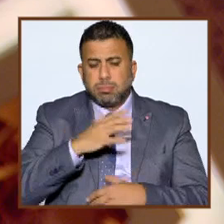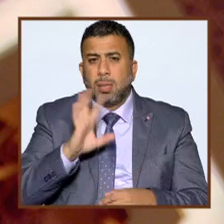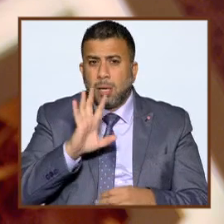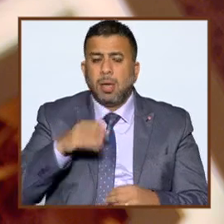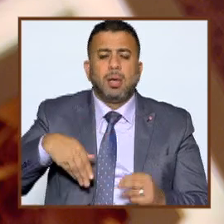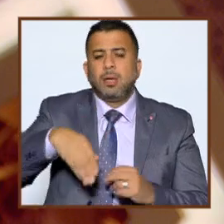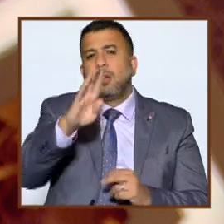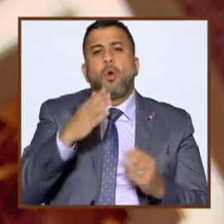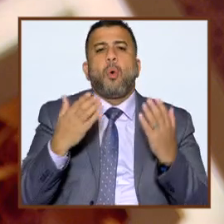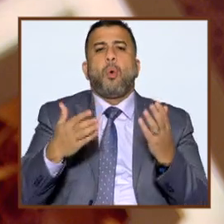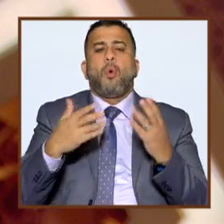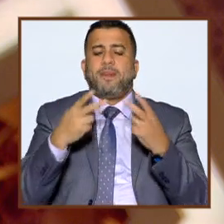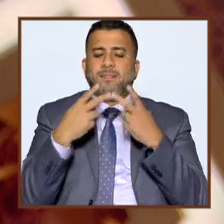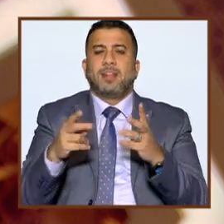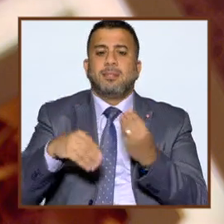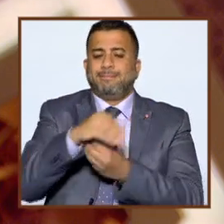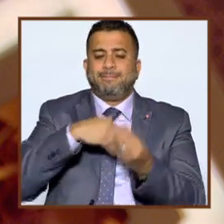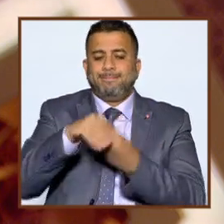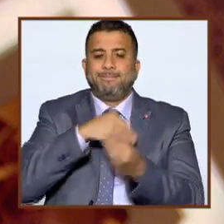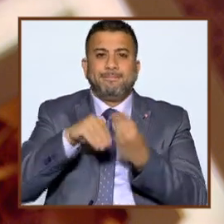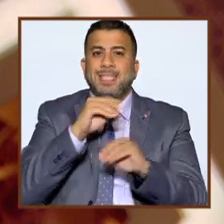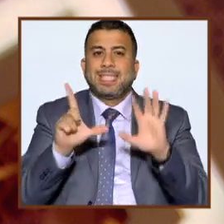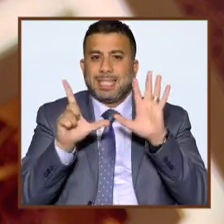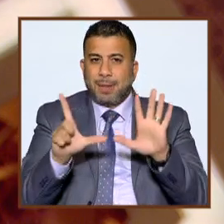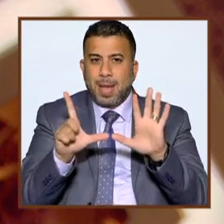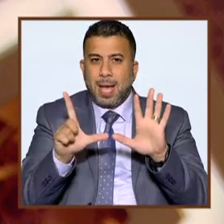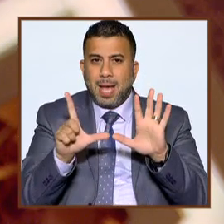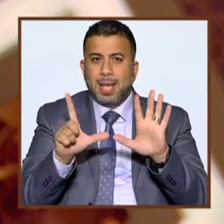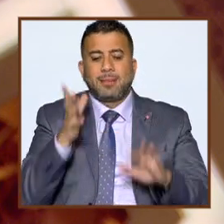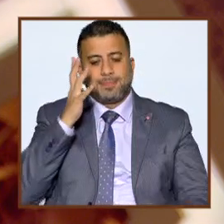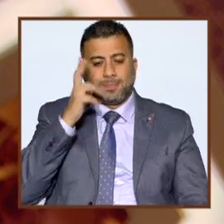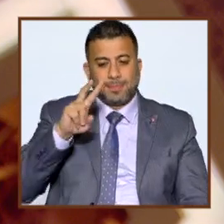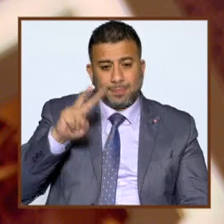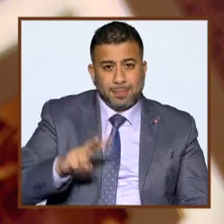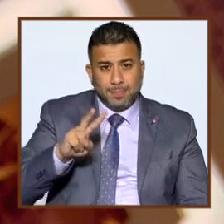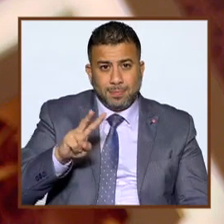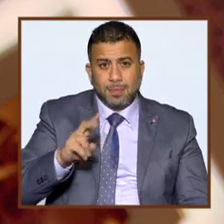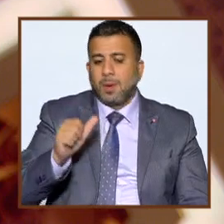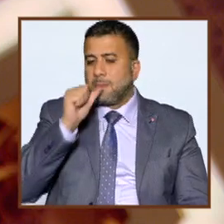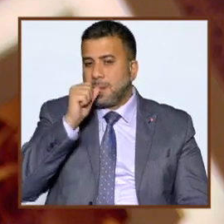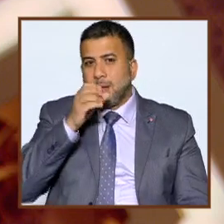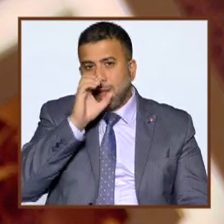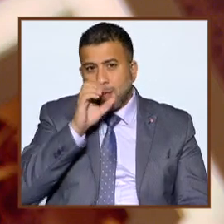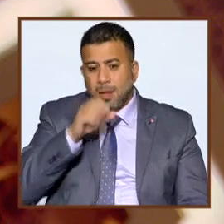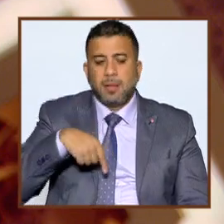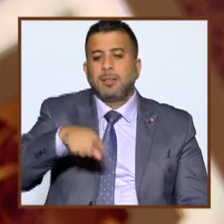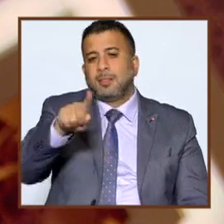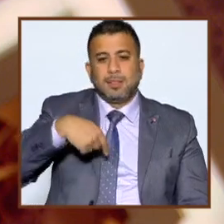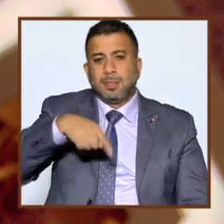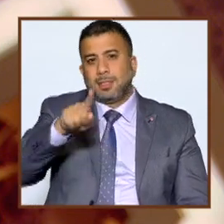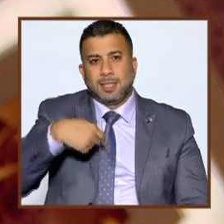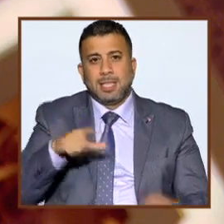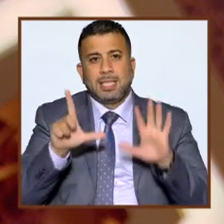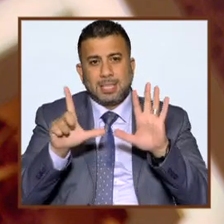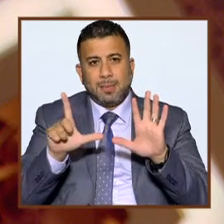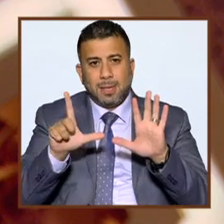الكعبة سبعا وتصلي ركعتين بعد الطواف، وبعد ذلك تسعى بين الصفا والمروة سبعا